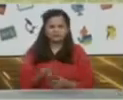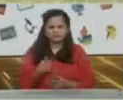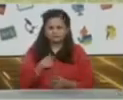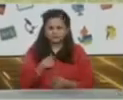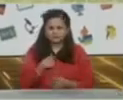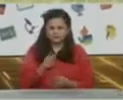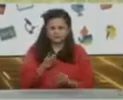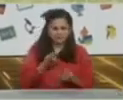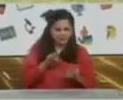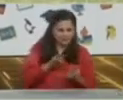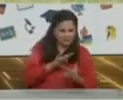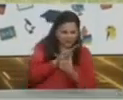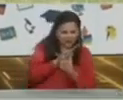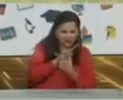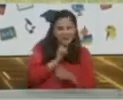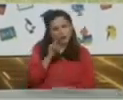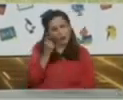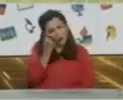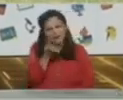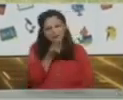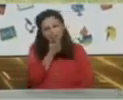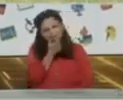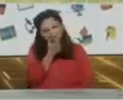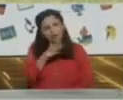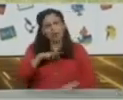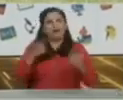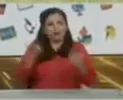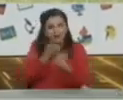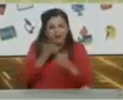मुस्कुराऊं या जोरों से हंस पड़ूं।